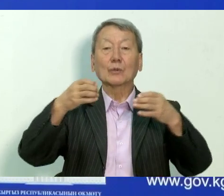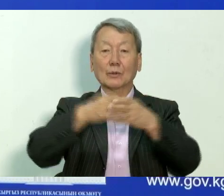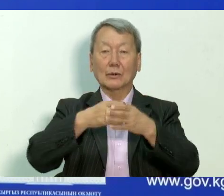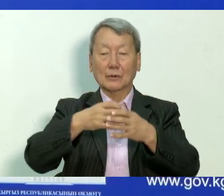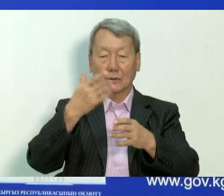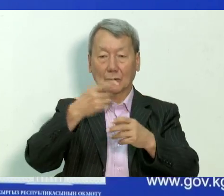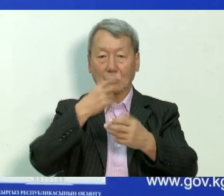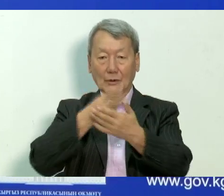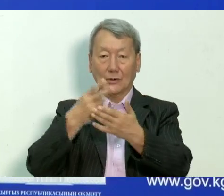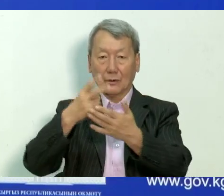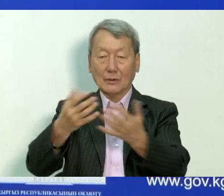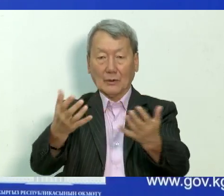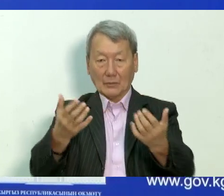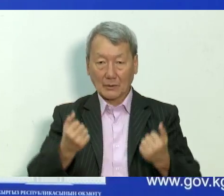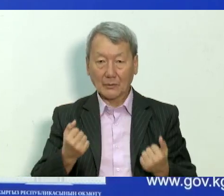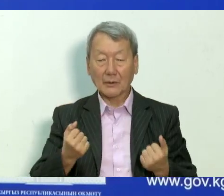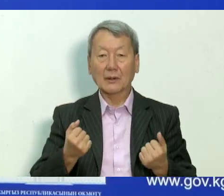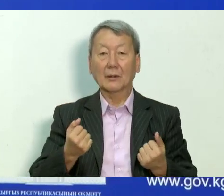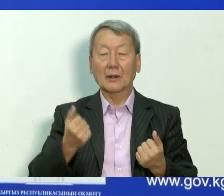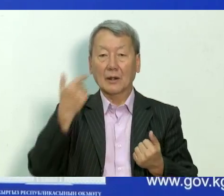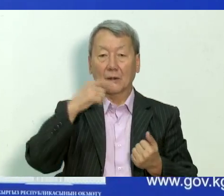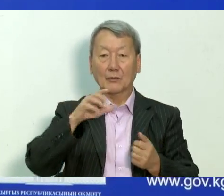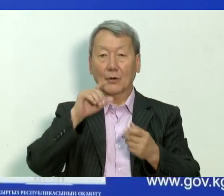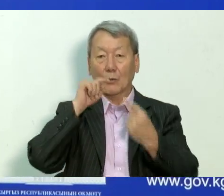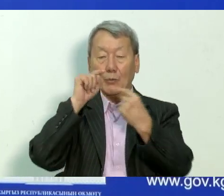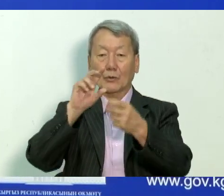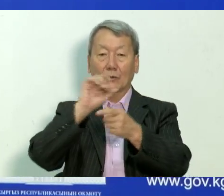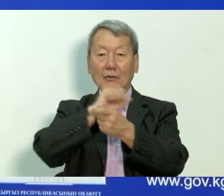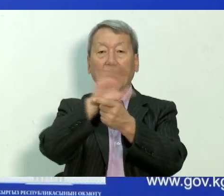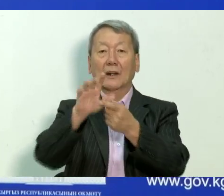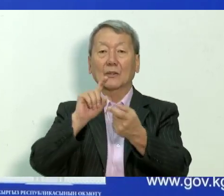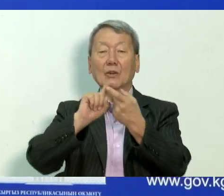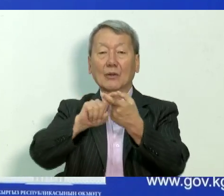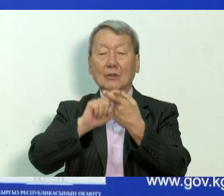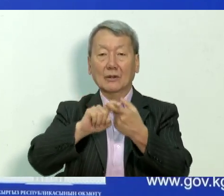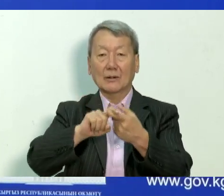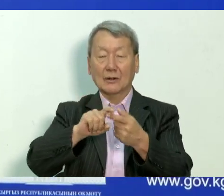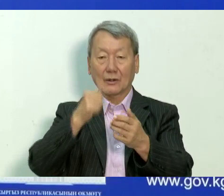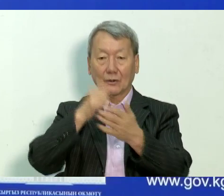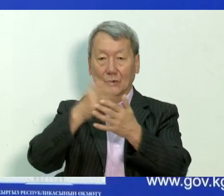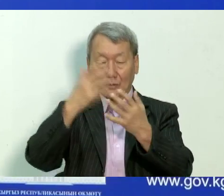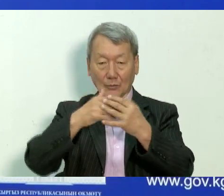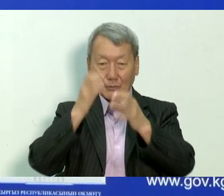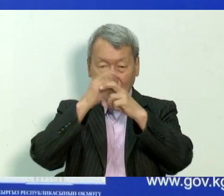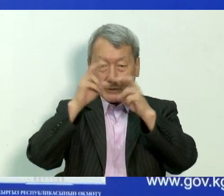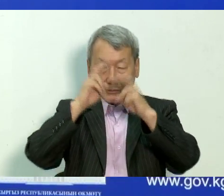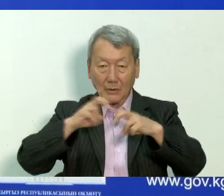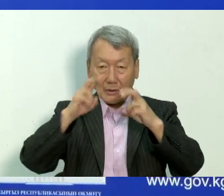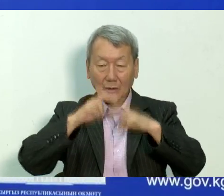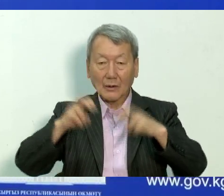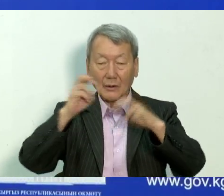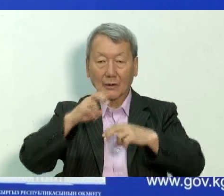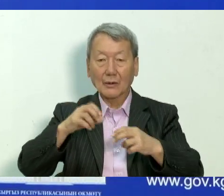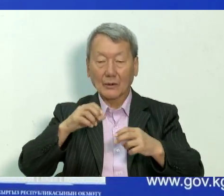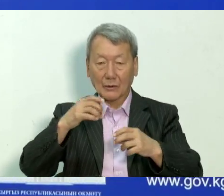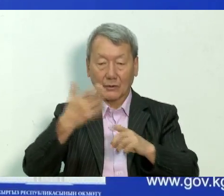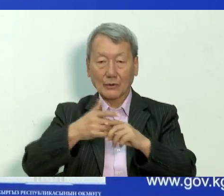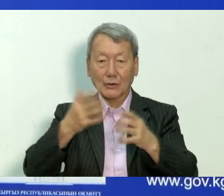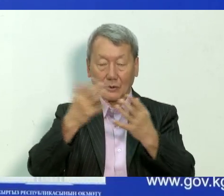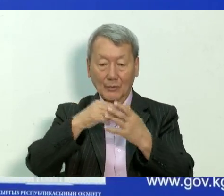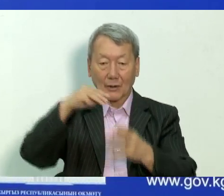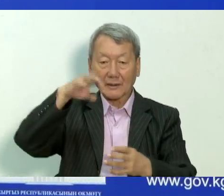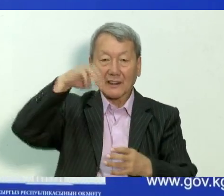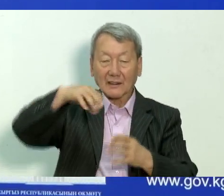боюнча чараларды кабыл алуу, коронавирус инфекциясын аныктоо боюнча анализдерди жүргүзүү үчүн жетиштүү сандагы